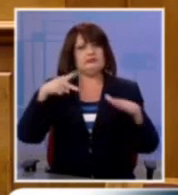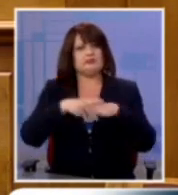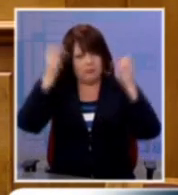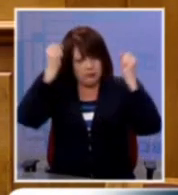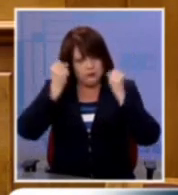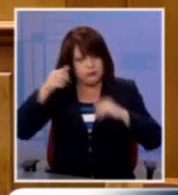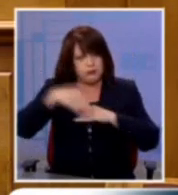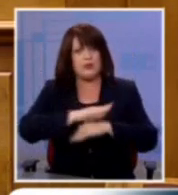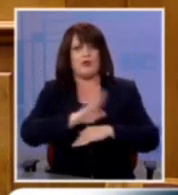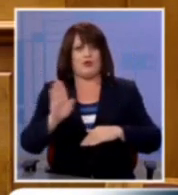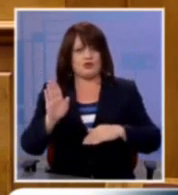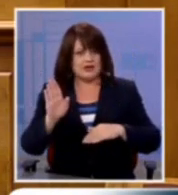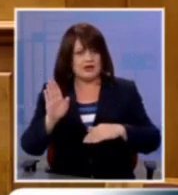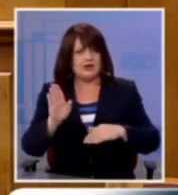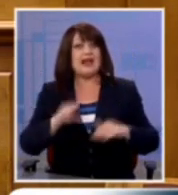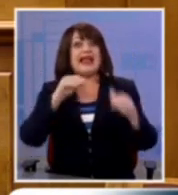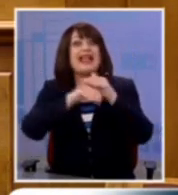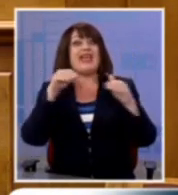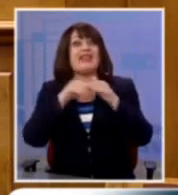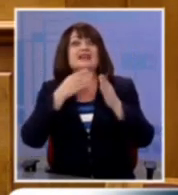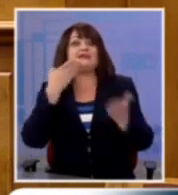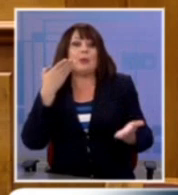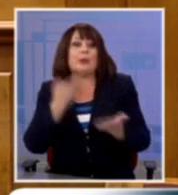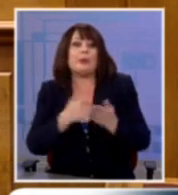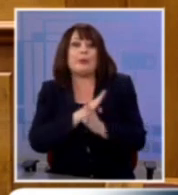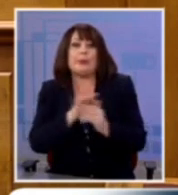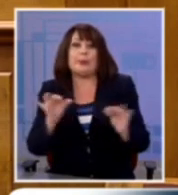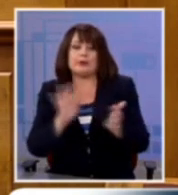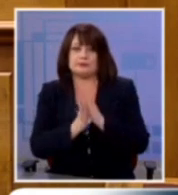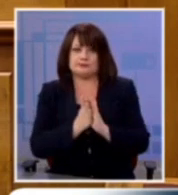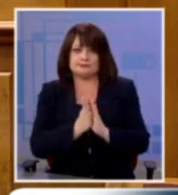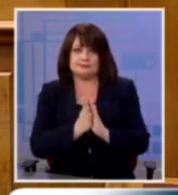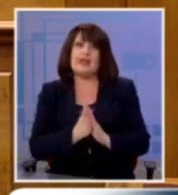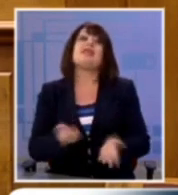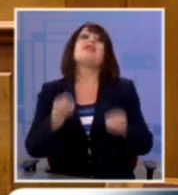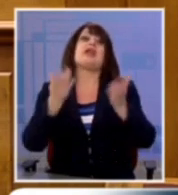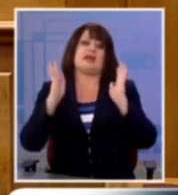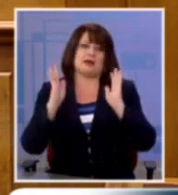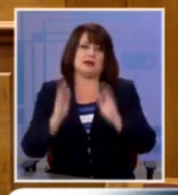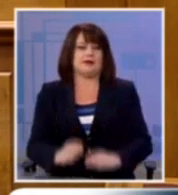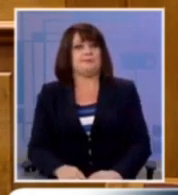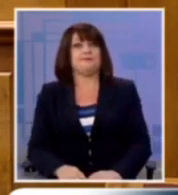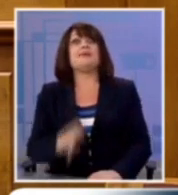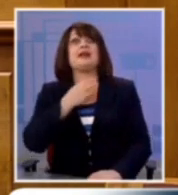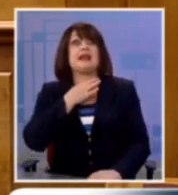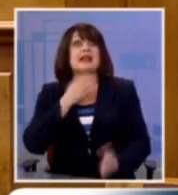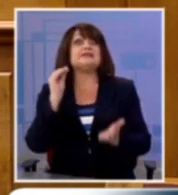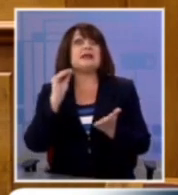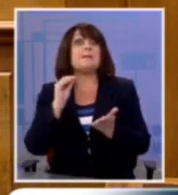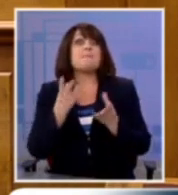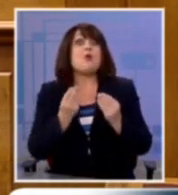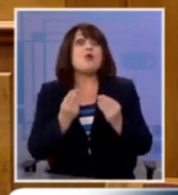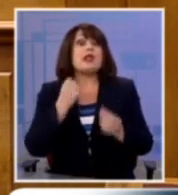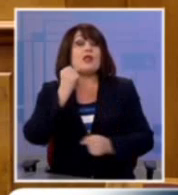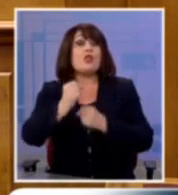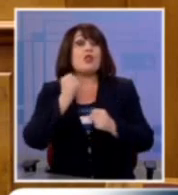με αυτόν τον τρόπο την εξαέρωση των καταθέσεων. Πρέπει όμως να τονίσουμε ότι χρειάζεται πολλή δουλειά. Με την